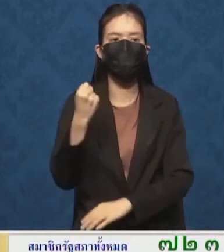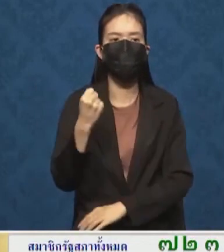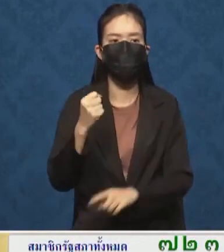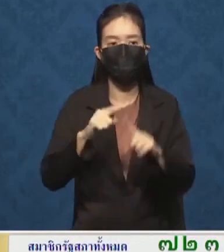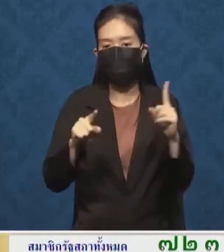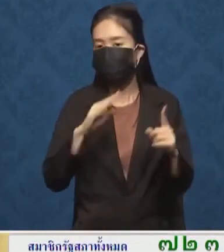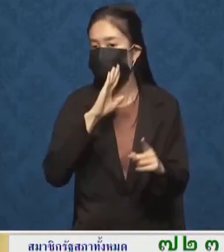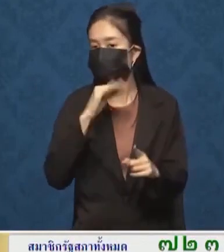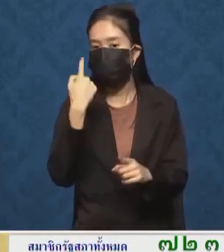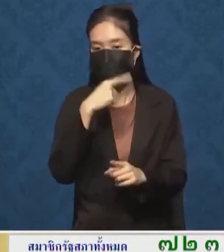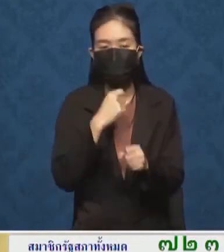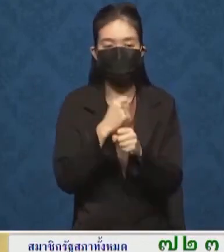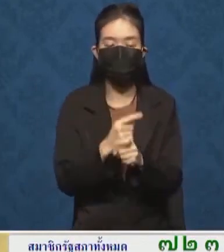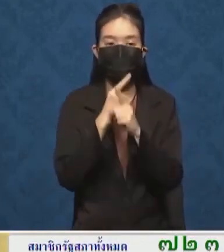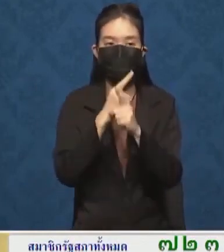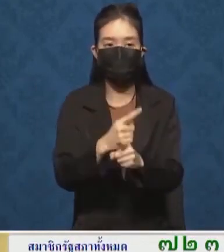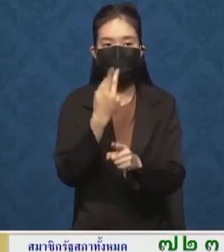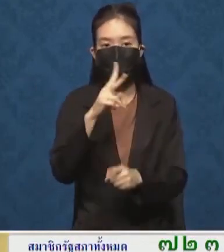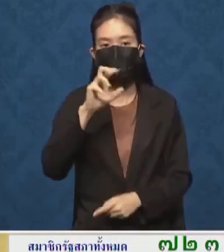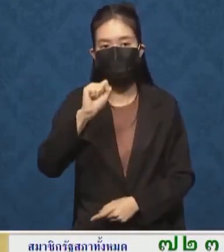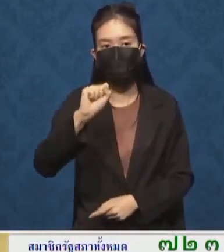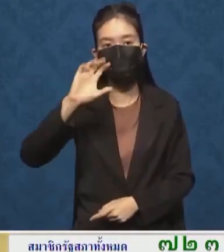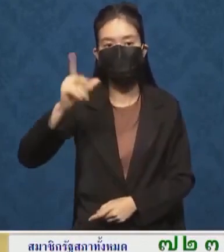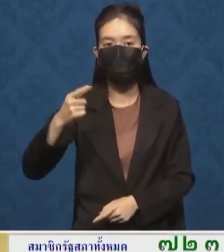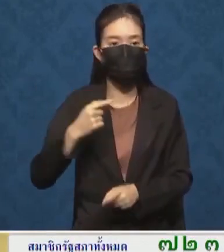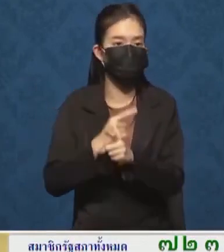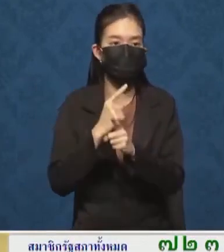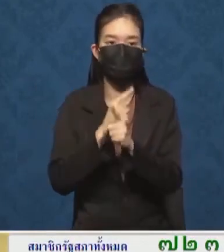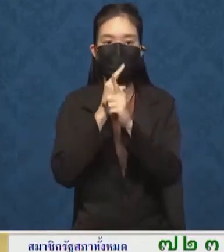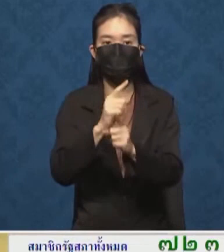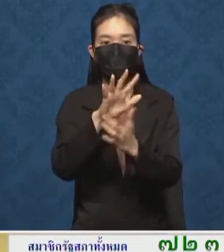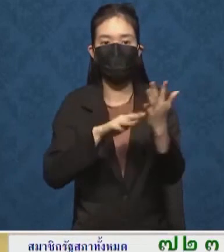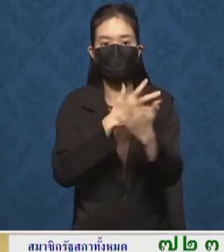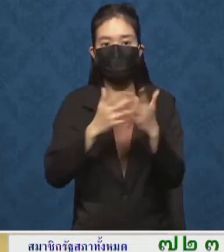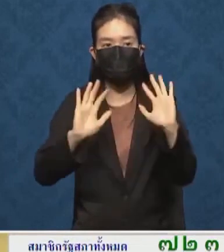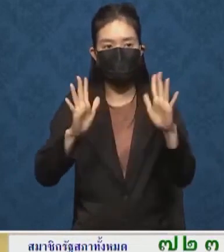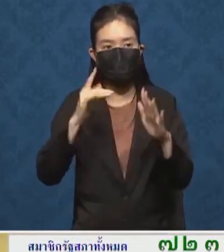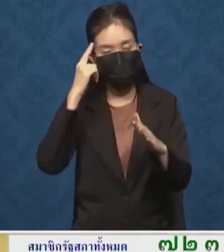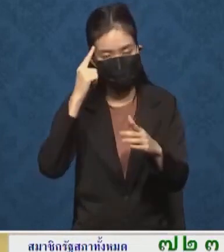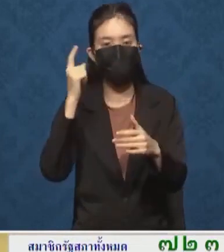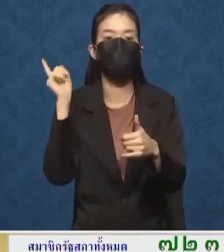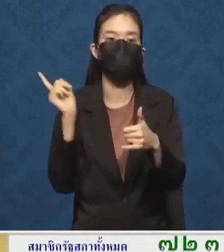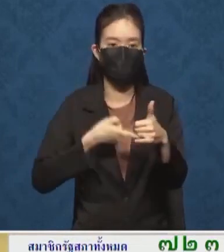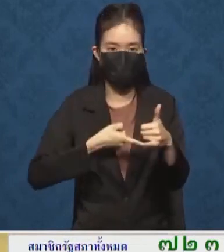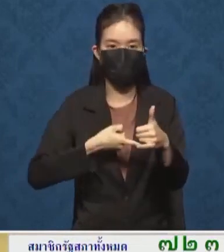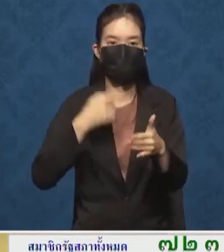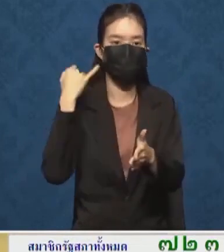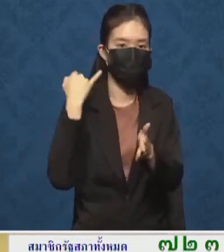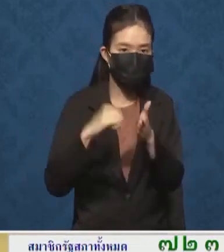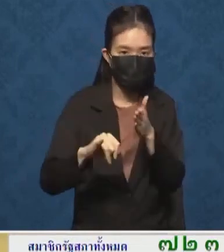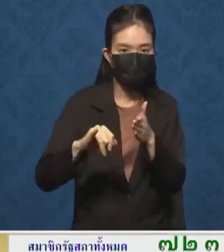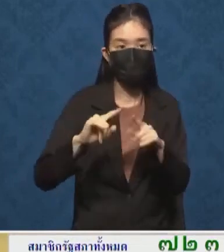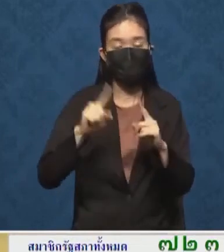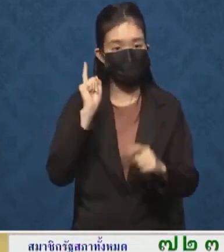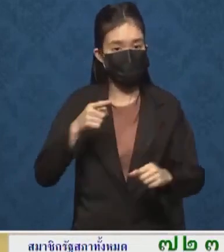ามแผนยุทธศาสตร์ชาติที่คสช.ได้ร่างไว้นะครับก็จะถูกตีความและมีความผิดทั้งที่พวกเขาไม่ได้ทุจริตคอร์รัปชันแต่อย่